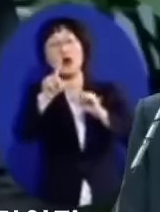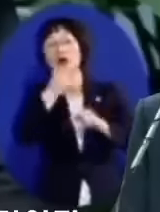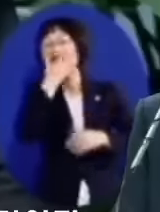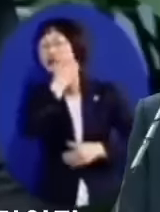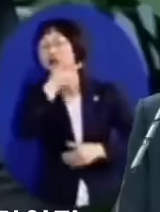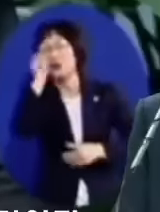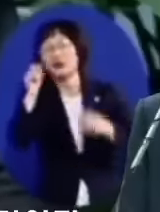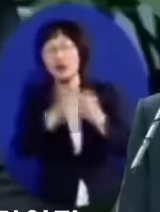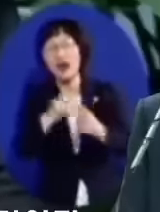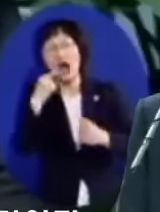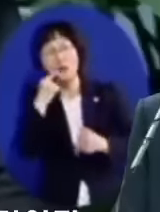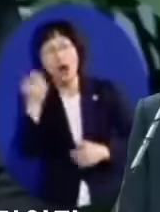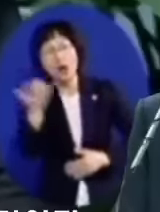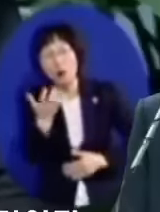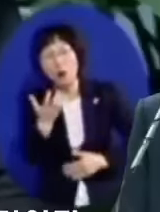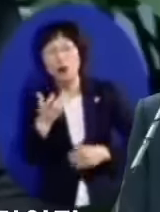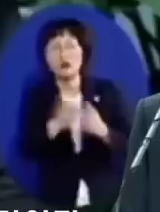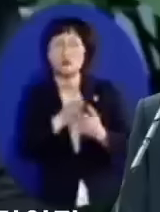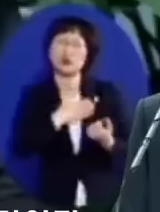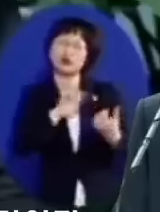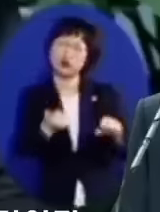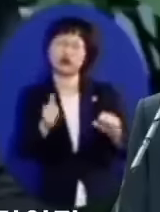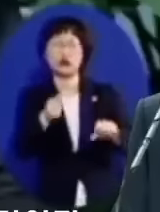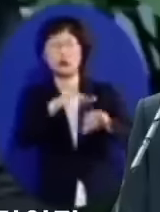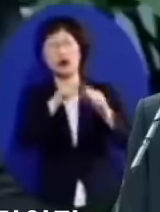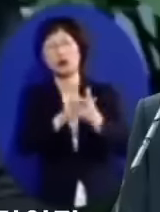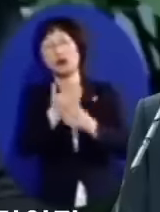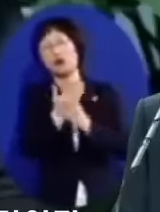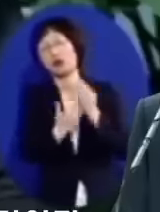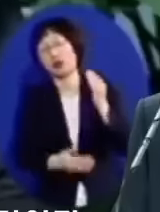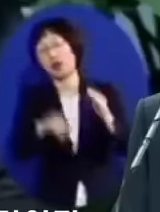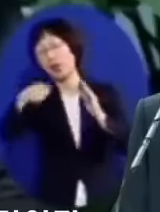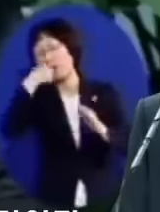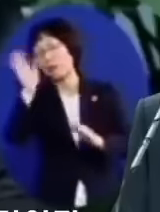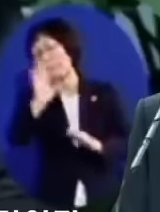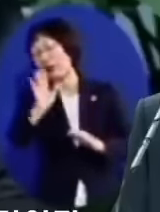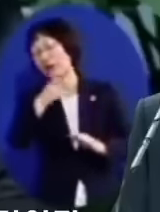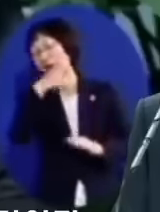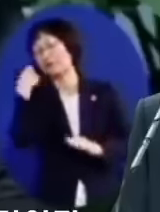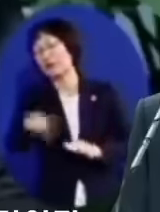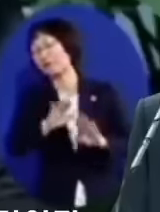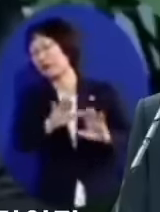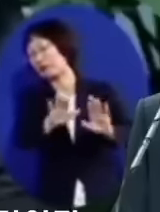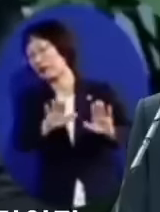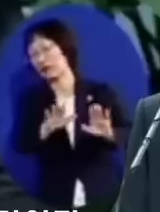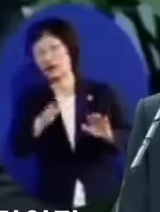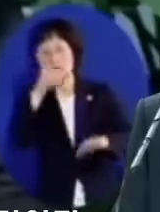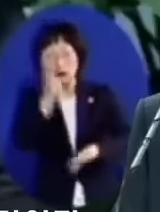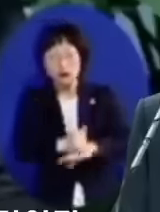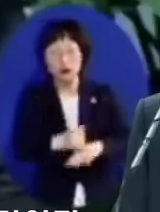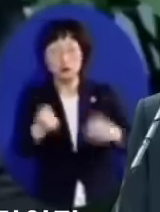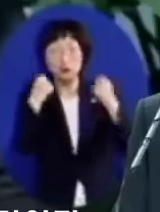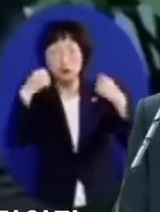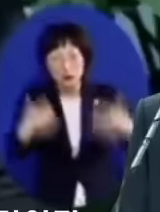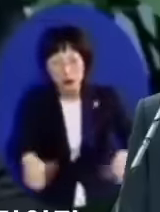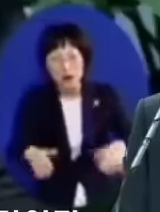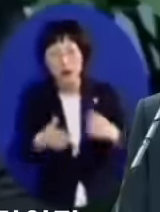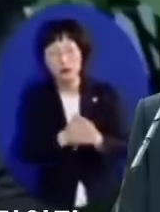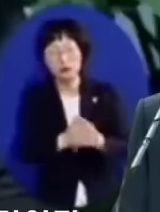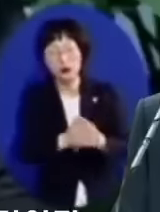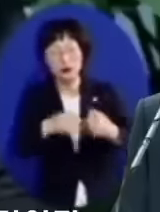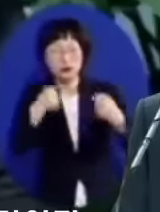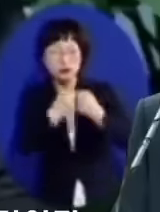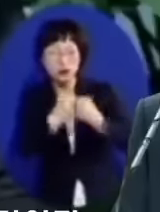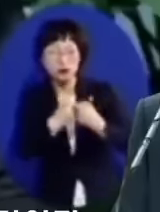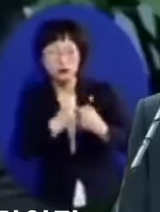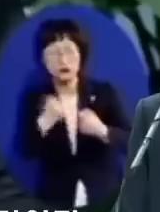암이 걸려서 아프니까 이제 난 죽는다고 낙심해서 밥을 안 먹습니다. 입맛도 떨어지고 하니까 기운이 빠지니까 저항력을 잃어버리고